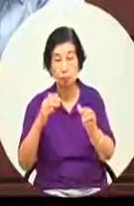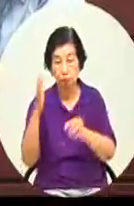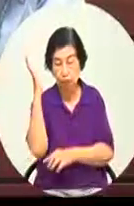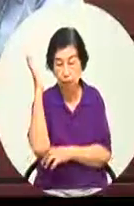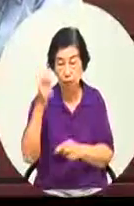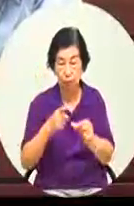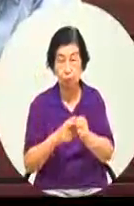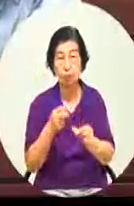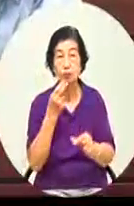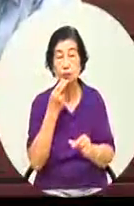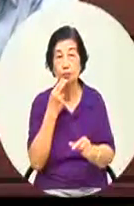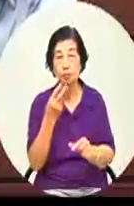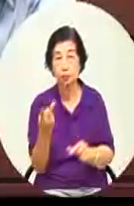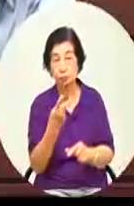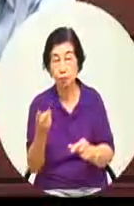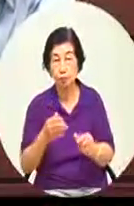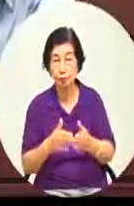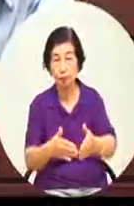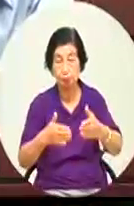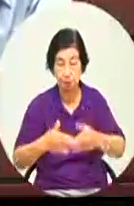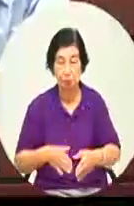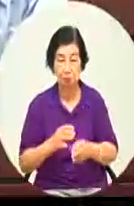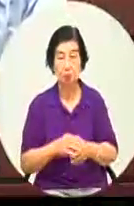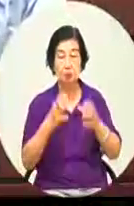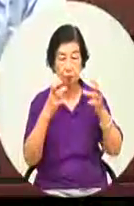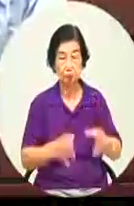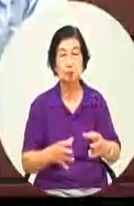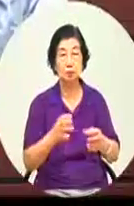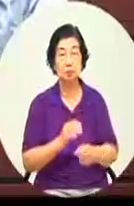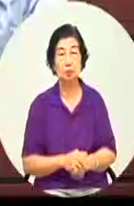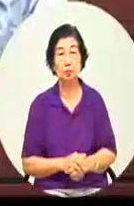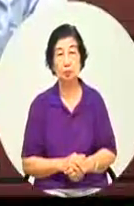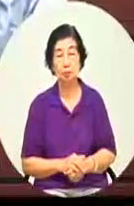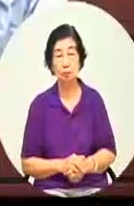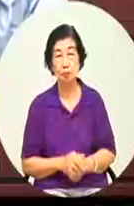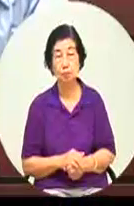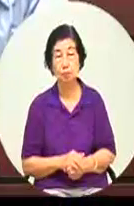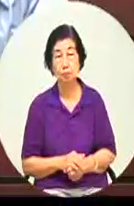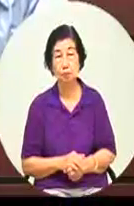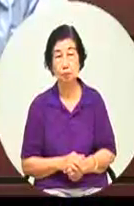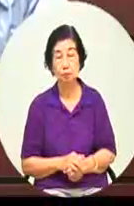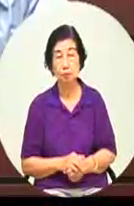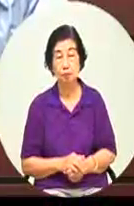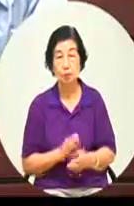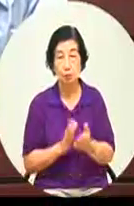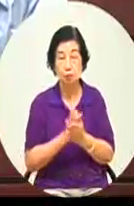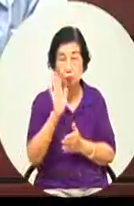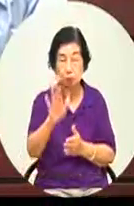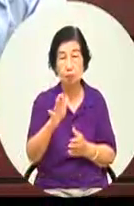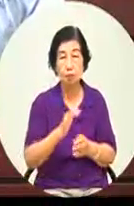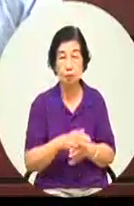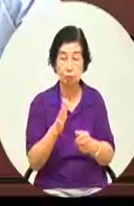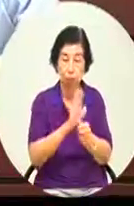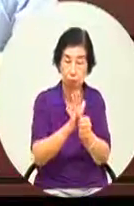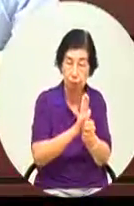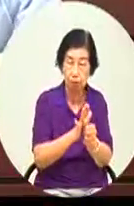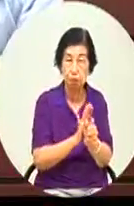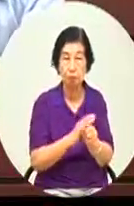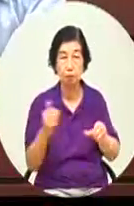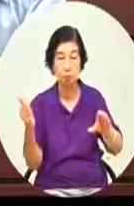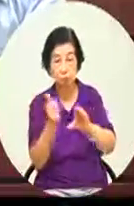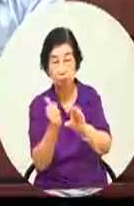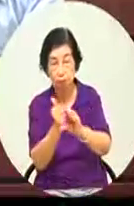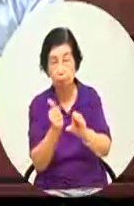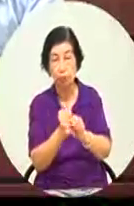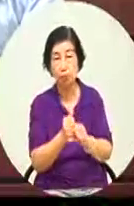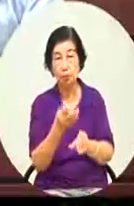的建设了哈。那这个交通工程建设里面呢，对于整个未来它能够服务的承载量多少，